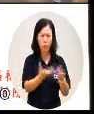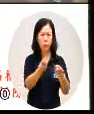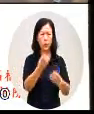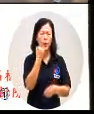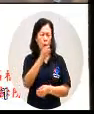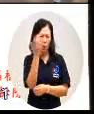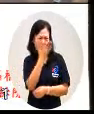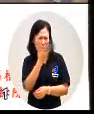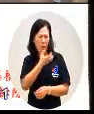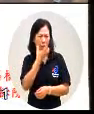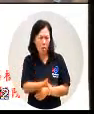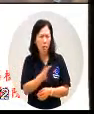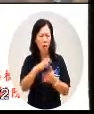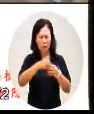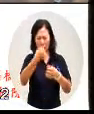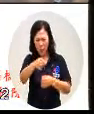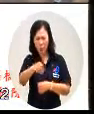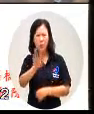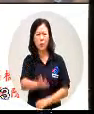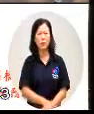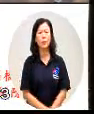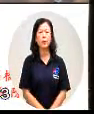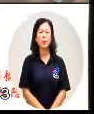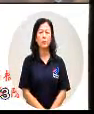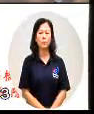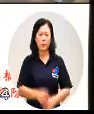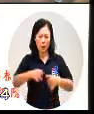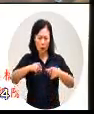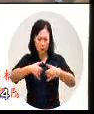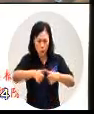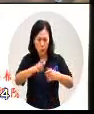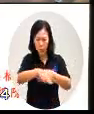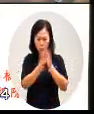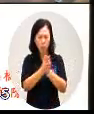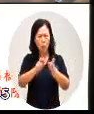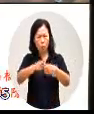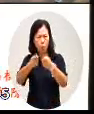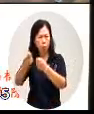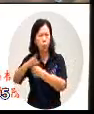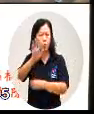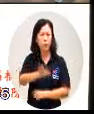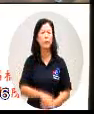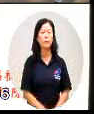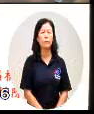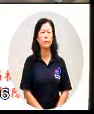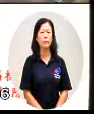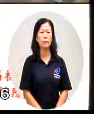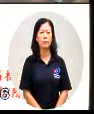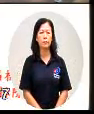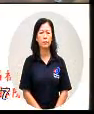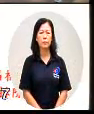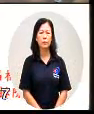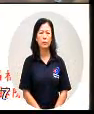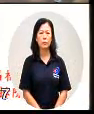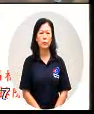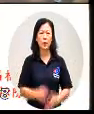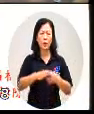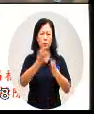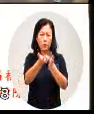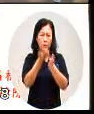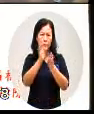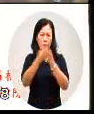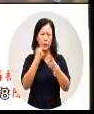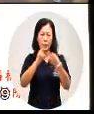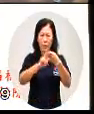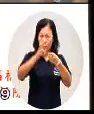好看，而且路面破破损损的。我们这些哦，谢天柱啊，谢天柱董事